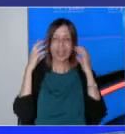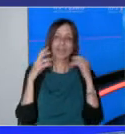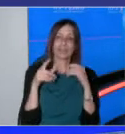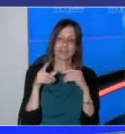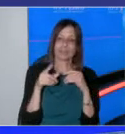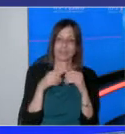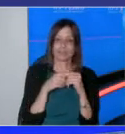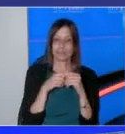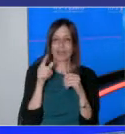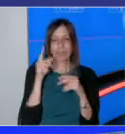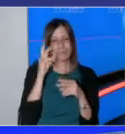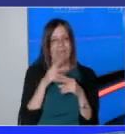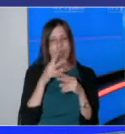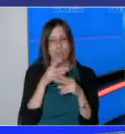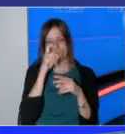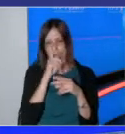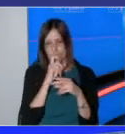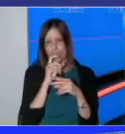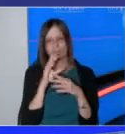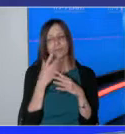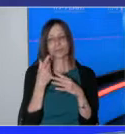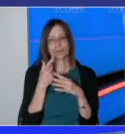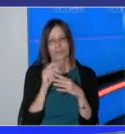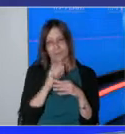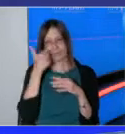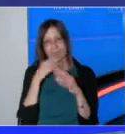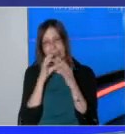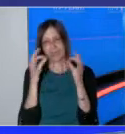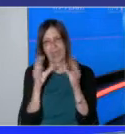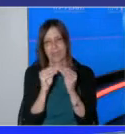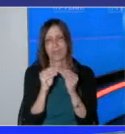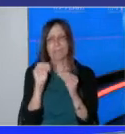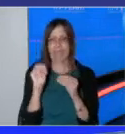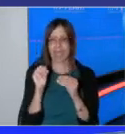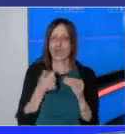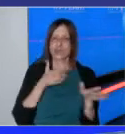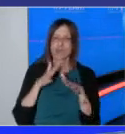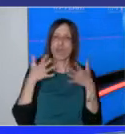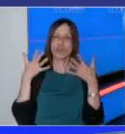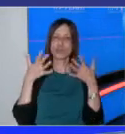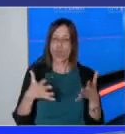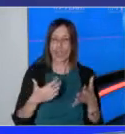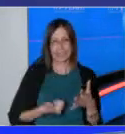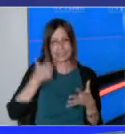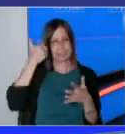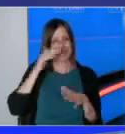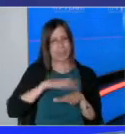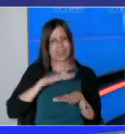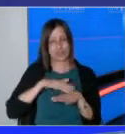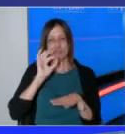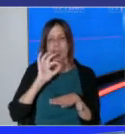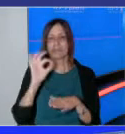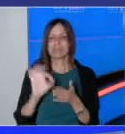רהב. ערב טוב. ברשותך אני מתחיל עם מרב. מרב, ראש הממשלה מצד אחד תוקף את צמרת המקצועית של